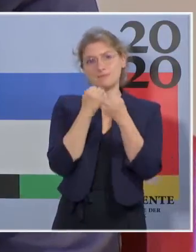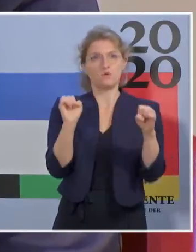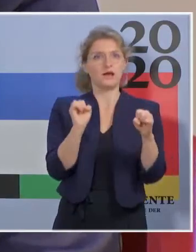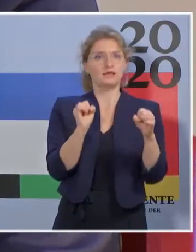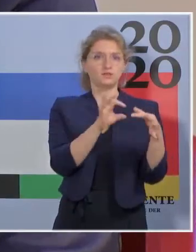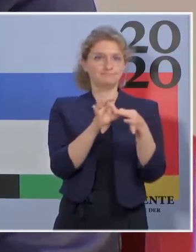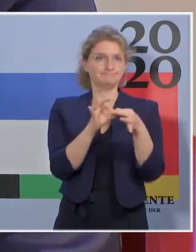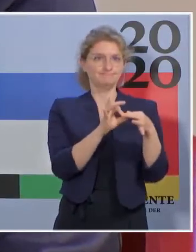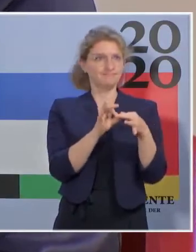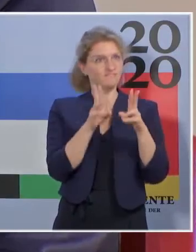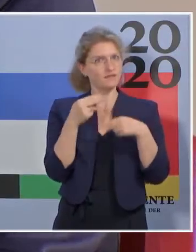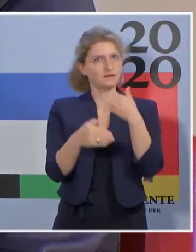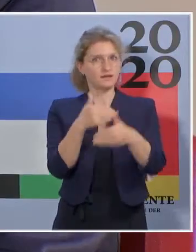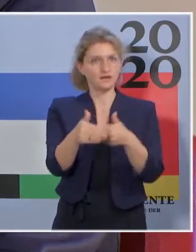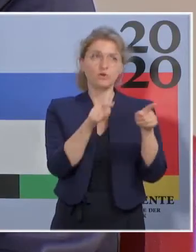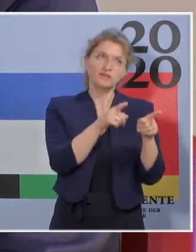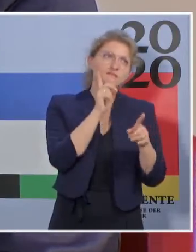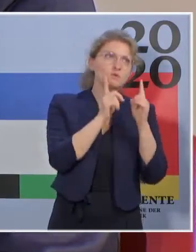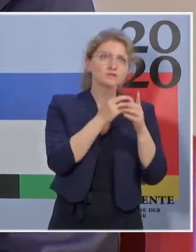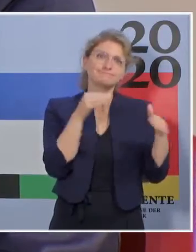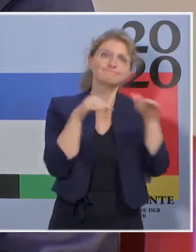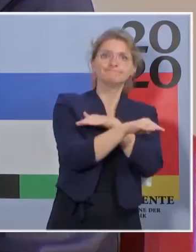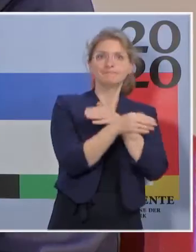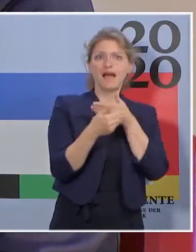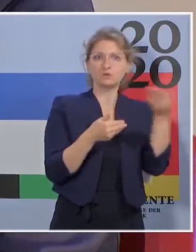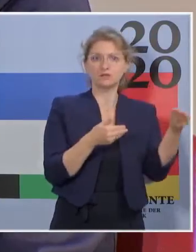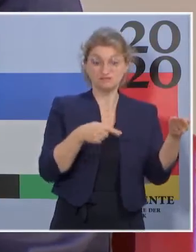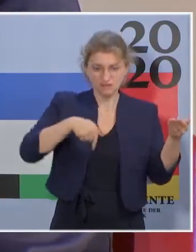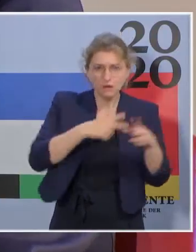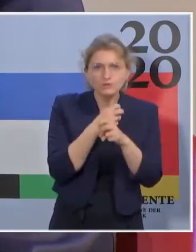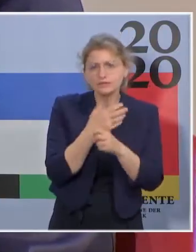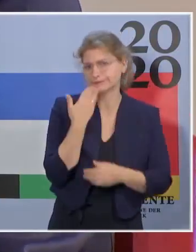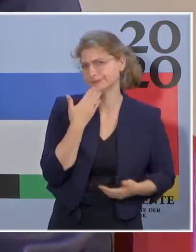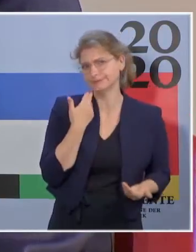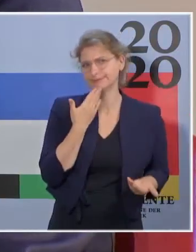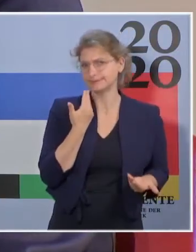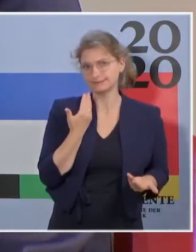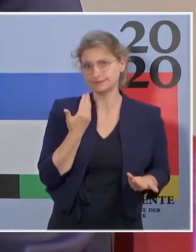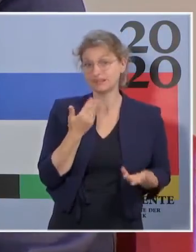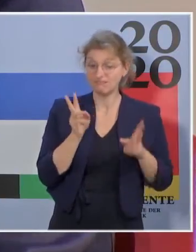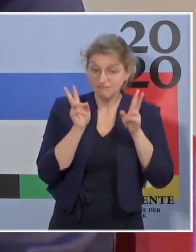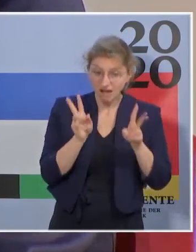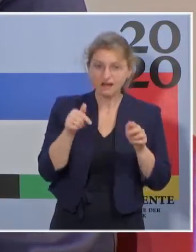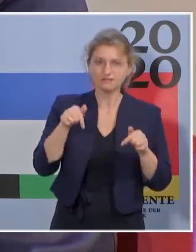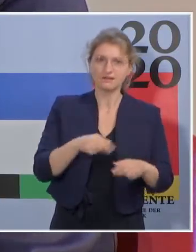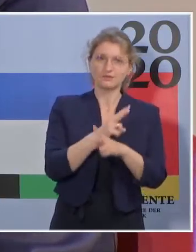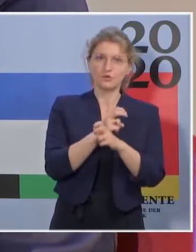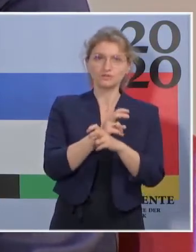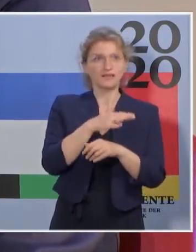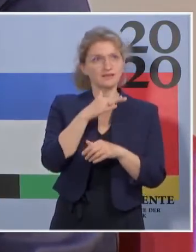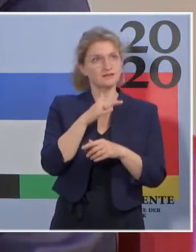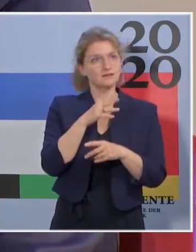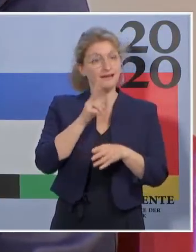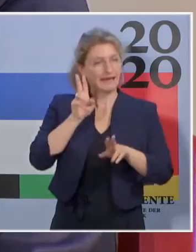ins Ausland fliehen muss. Davon sind wir meilenweit entfernt. In Wirklichkeit haben wir in Österreich ein unglaublich hohes rechtsstaatliches